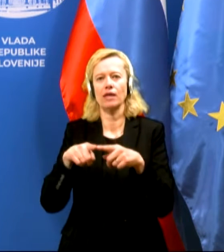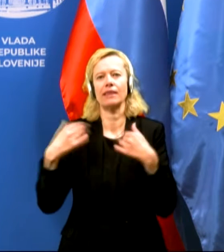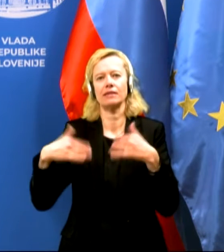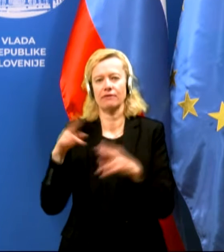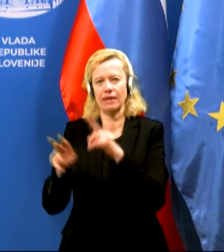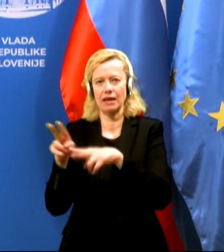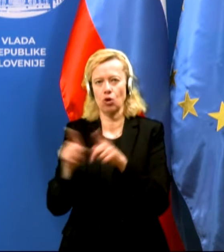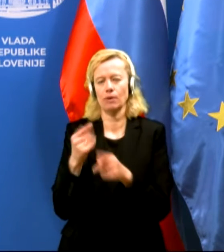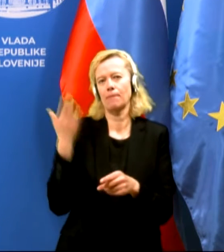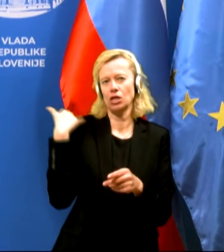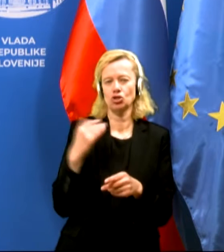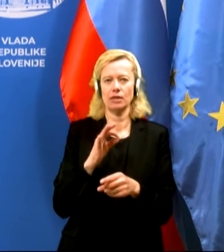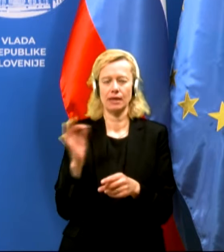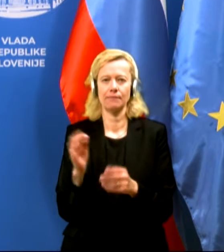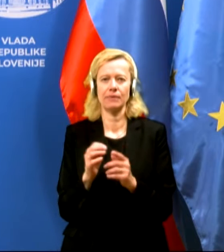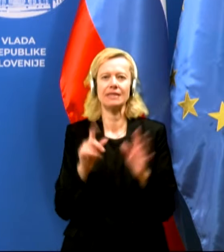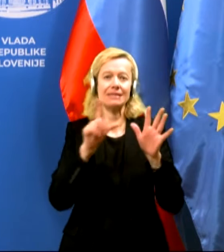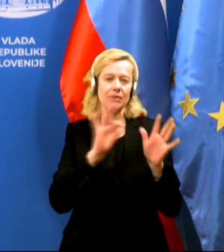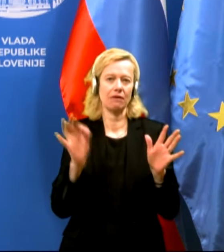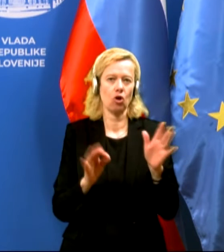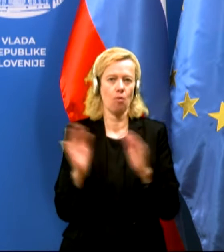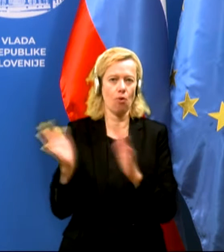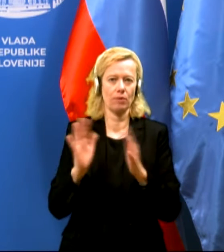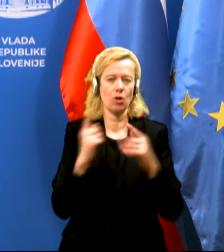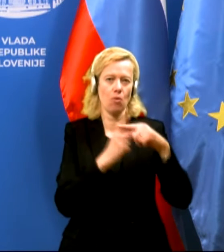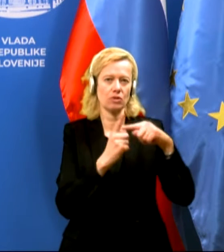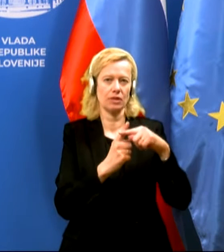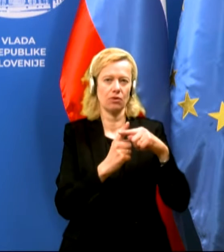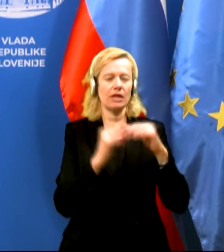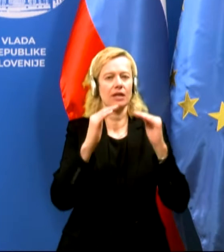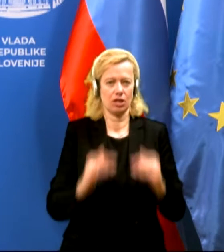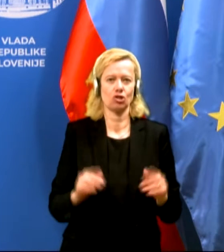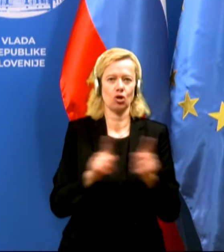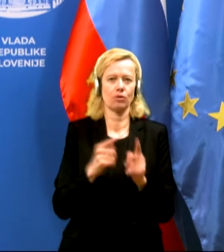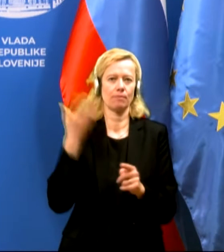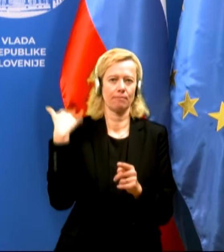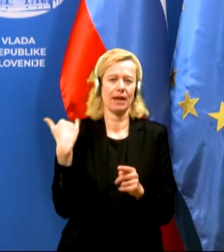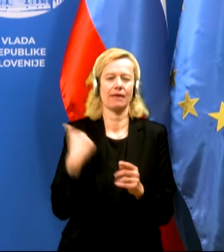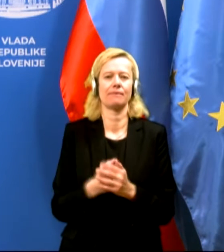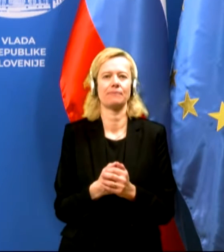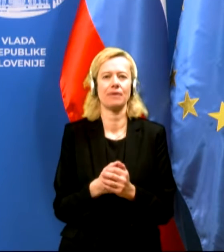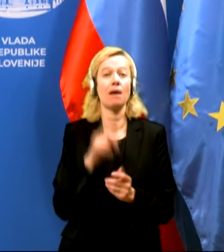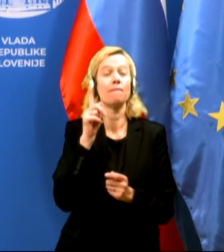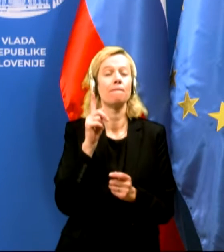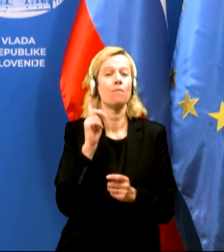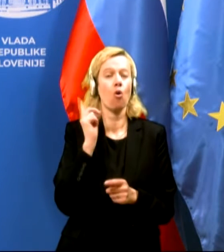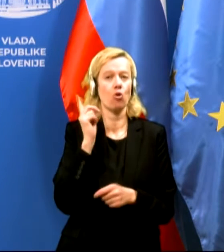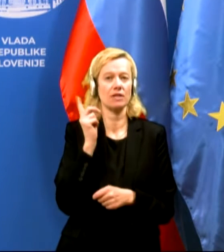v predhodnih dneh, ravno tako pa je 7-dnevno povprečje pozitivnih nižje, kot je bilo predhodno. Vendar